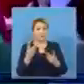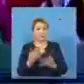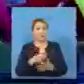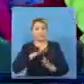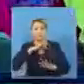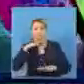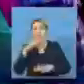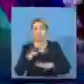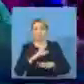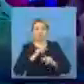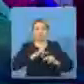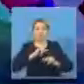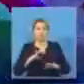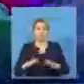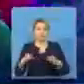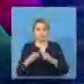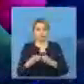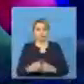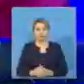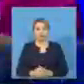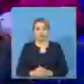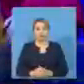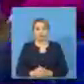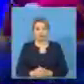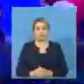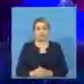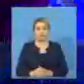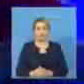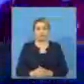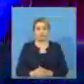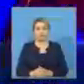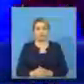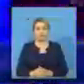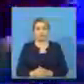многолетнего труда на благо общества. Гульнара Халенқызы, Миржан Аманжолов, телеканал «Ақтөбе».